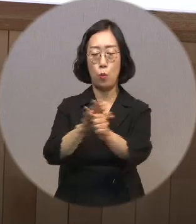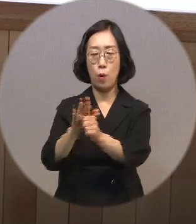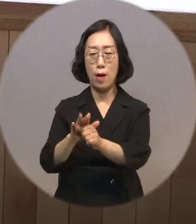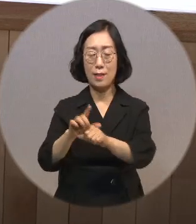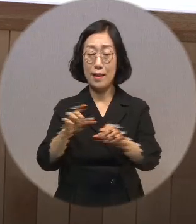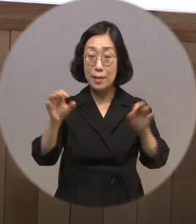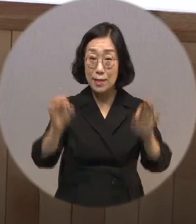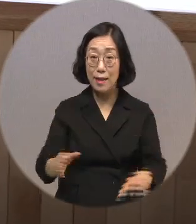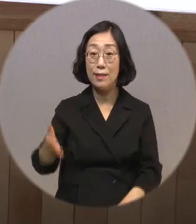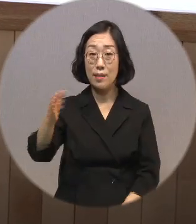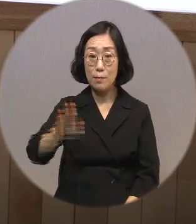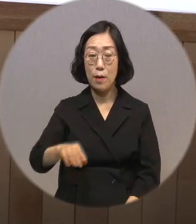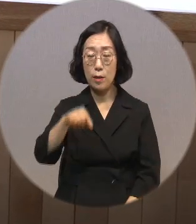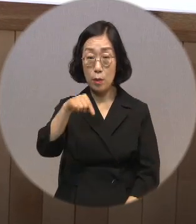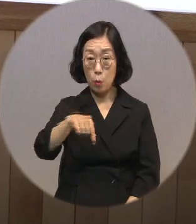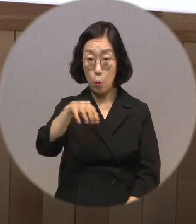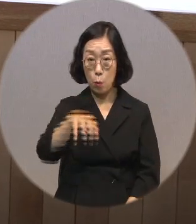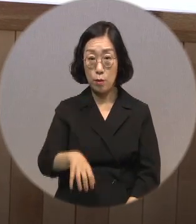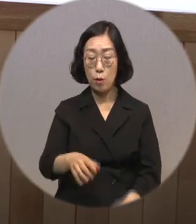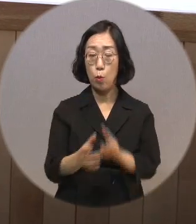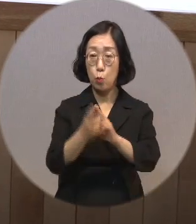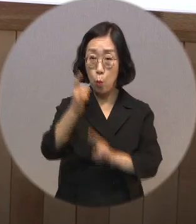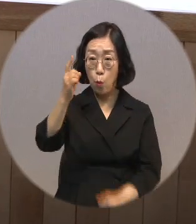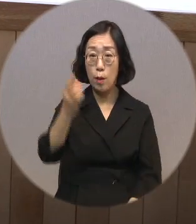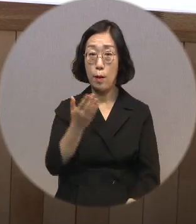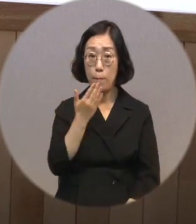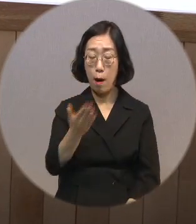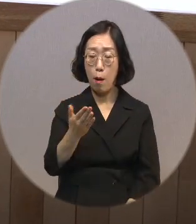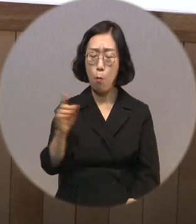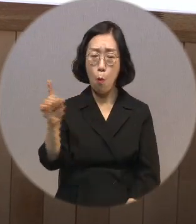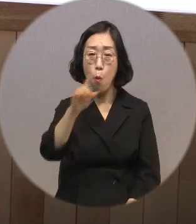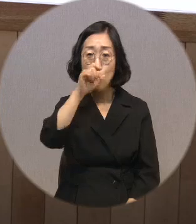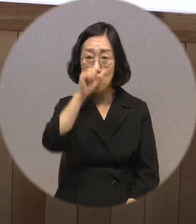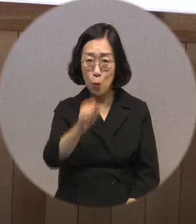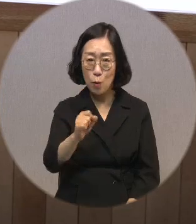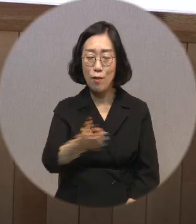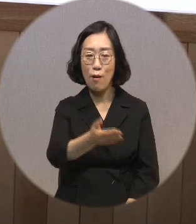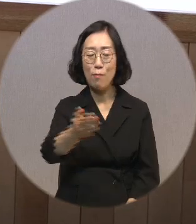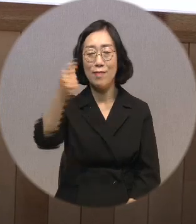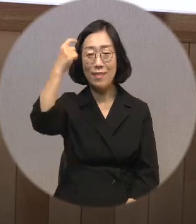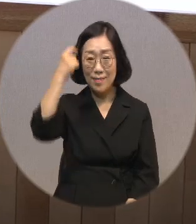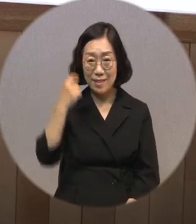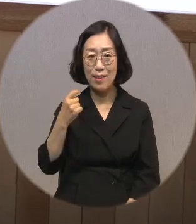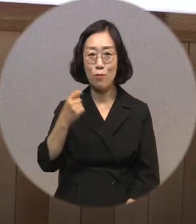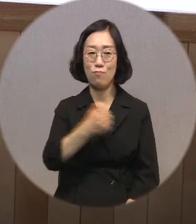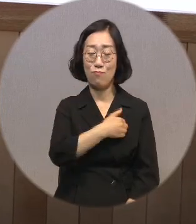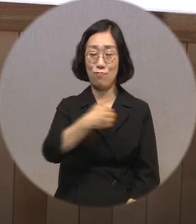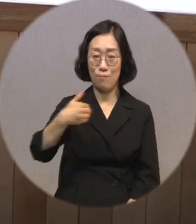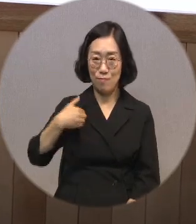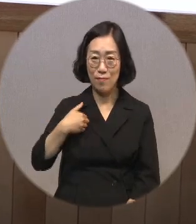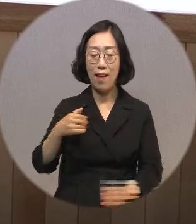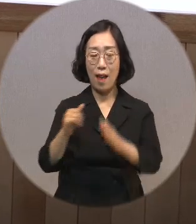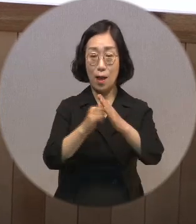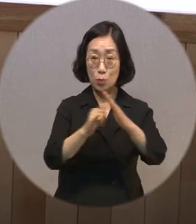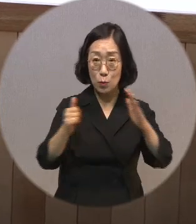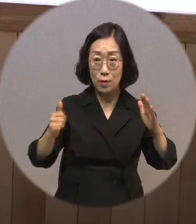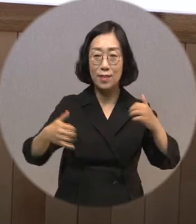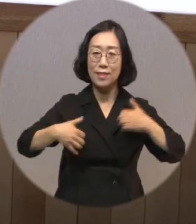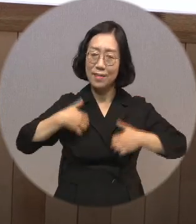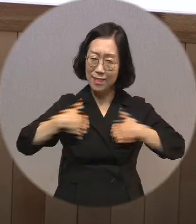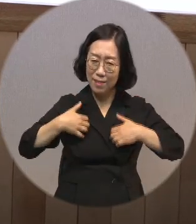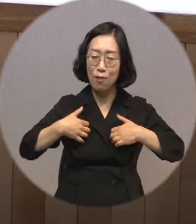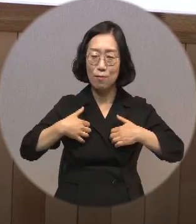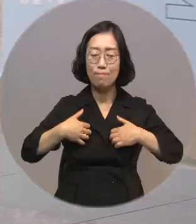시간지만 이곳에서 우리 통일이 되면 무엇이 좋을까 그것들을 마음껏 느끼고 또 우리 가족끼리 즐거운 시간을